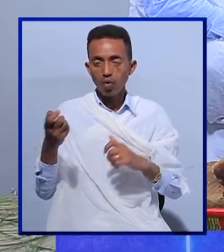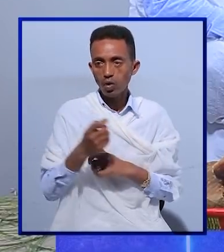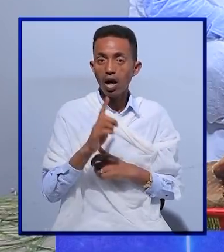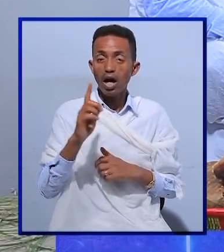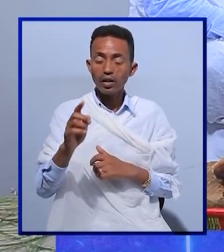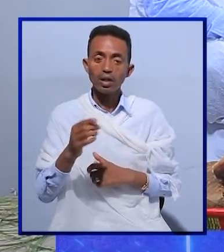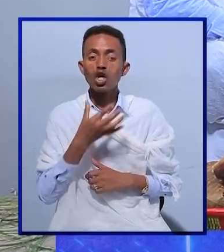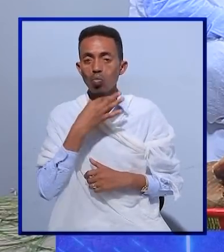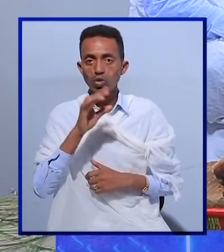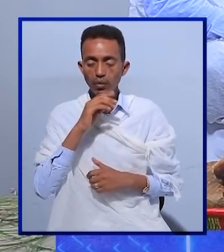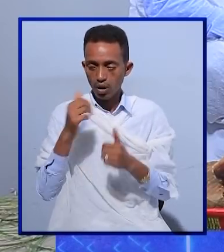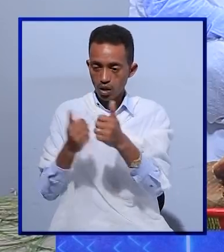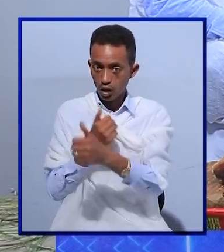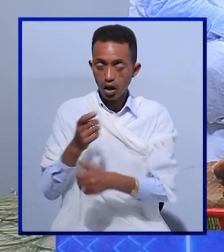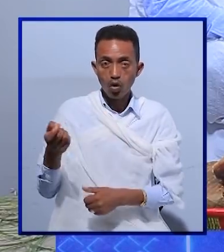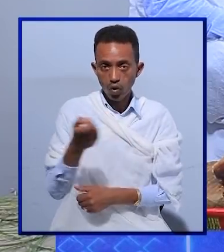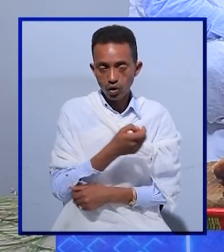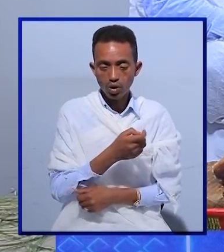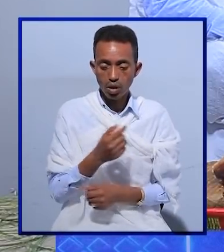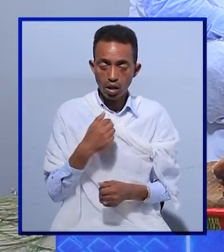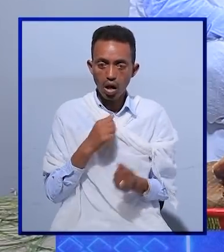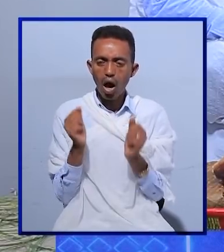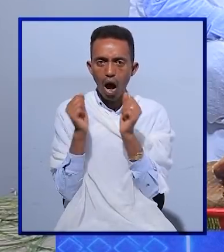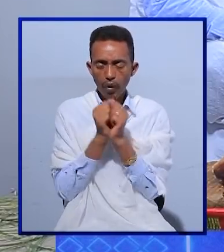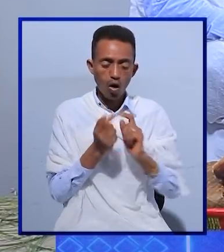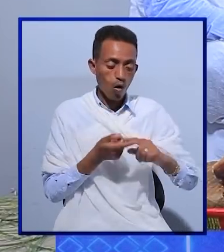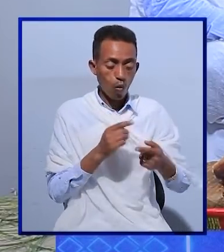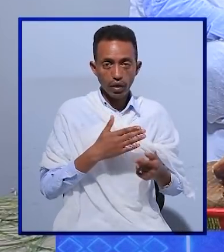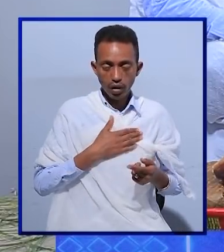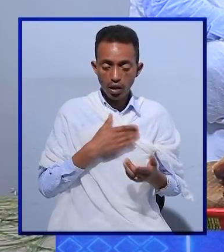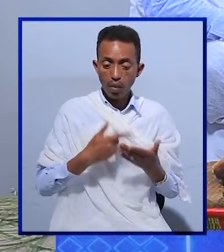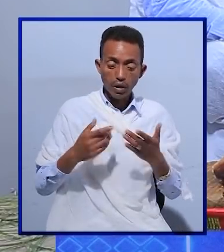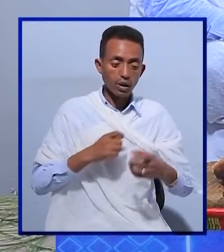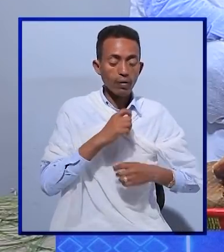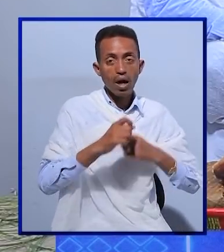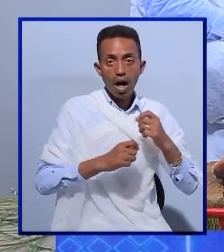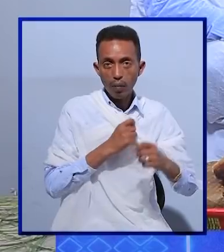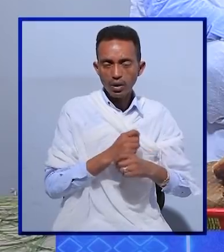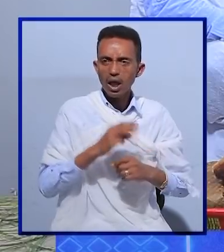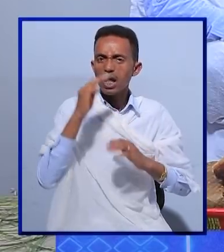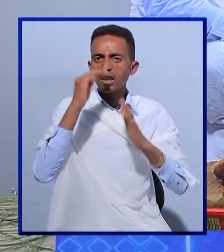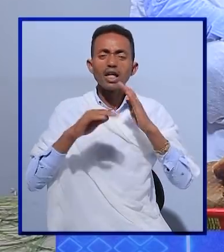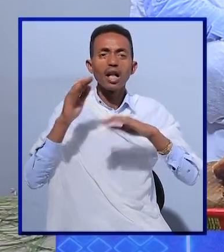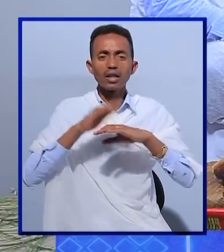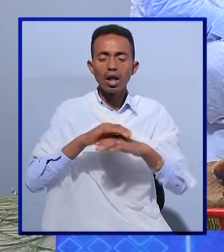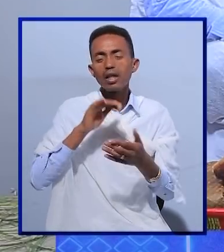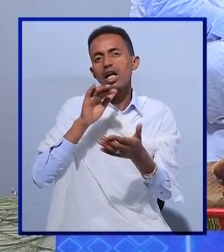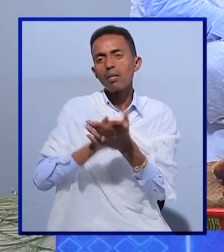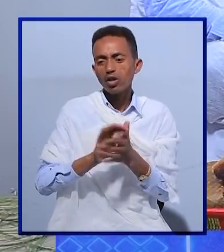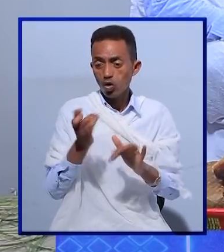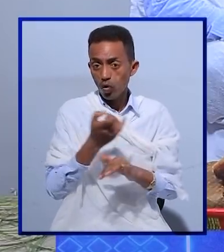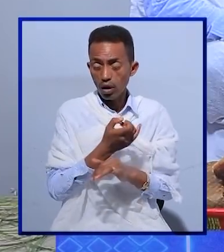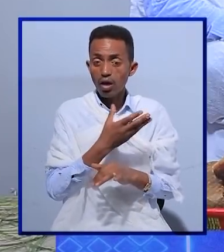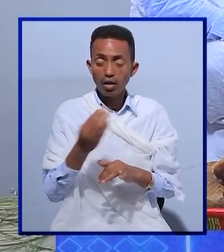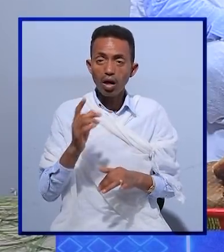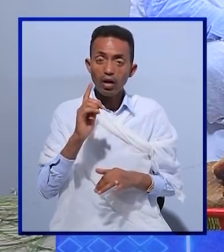እንዳጋጣሚ አንዷ የእስልምና ሃይማኖት ተከታይ የሆነች አብሮ አደግ ጓደኛዬ በዚህ አመት ወራሃ ጥር ላይ